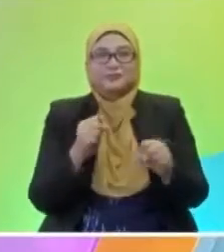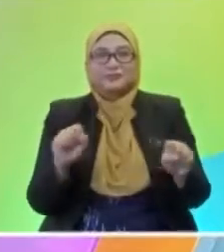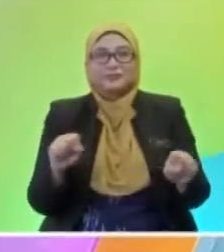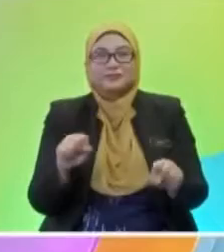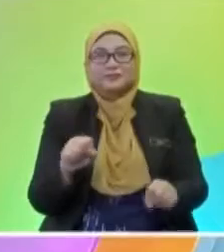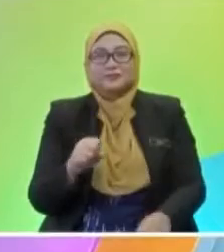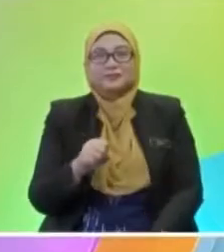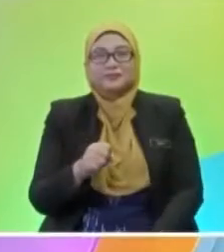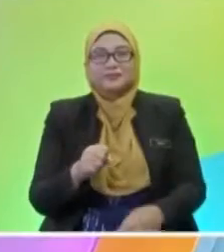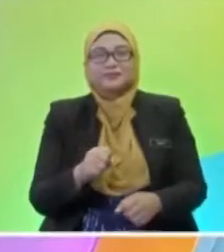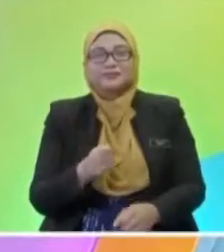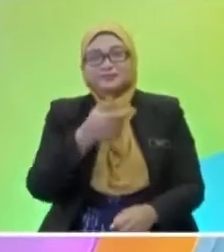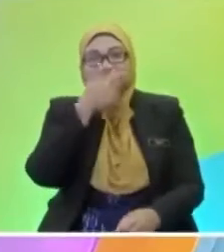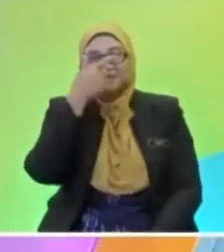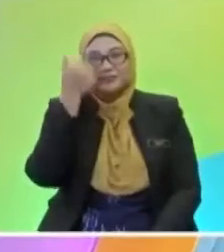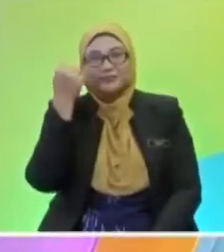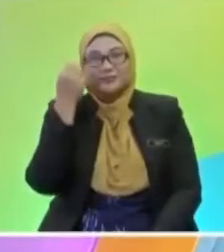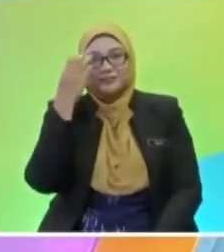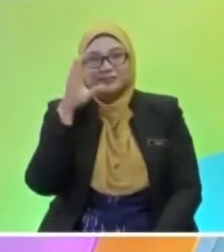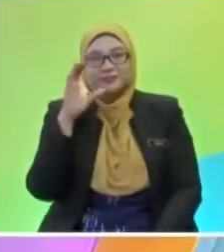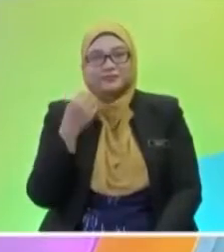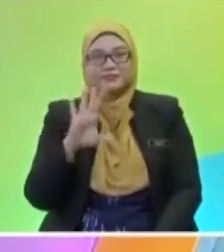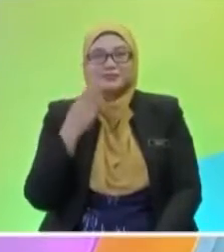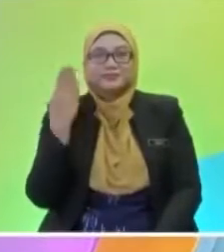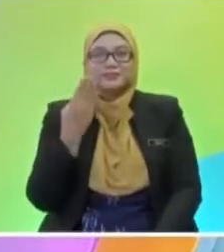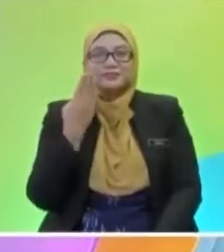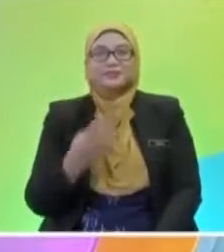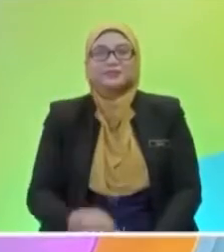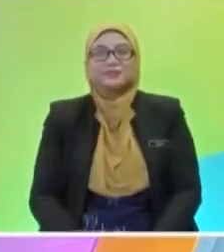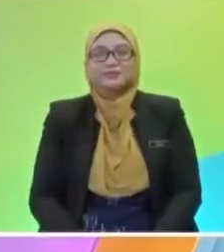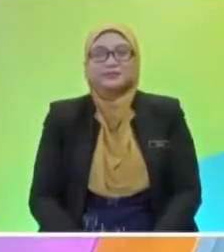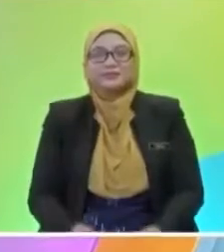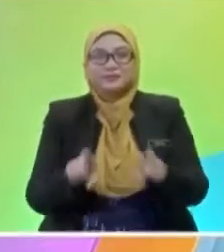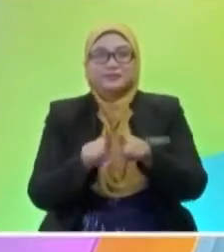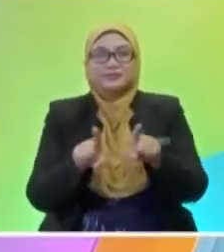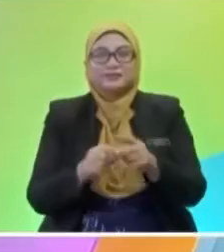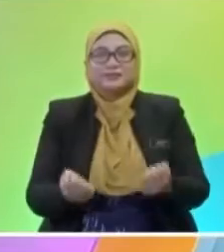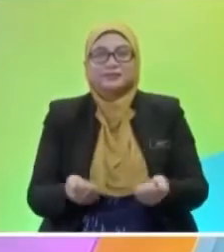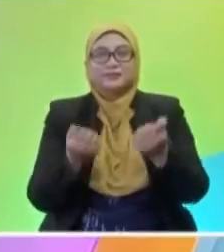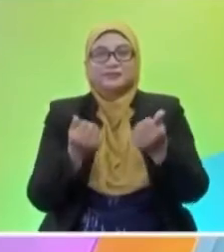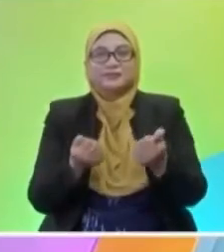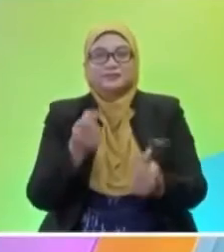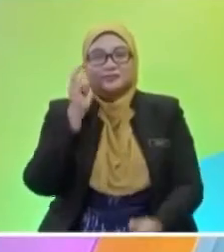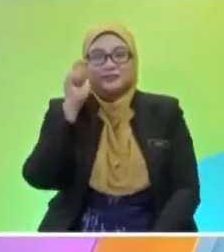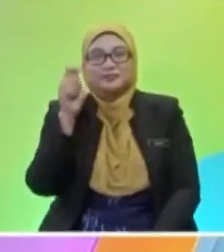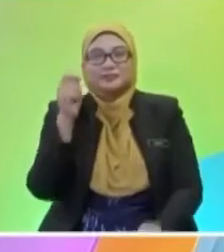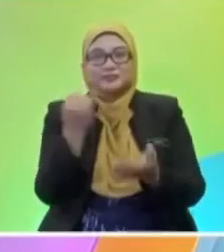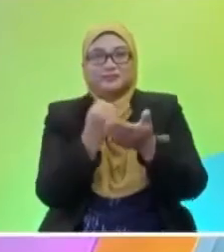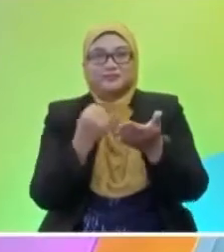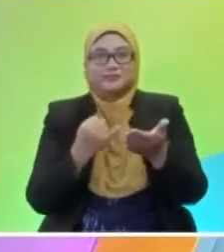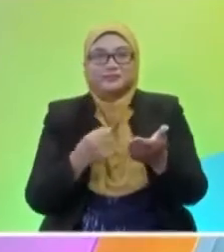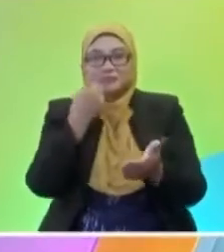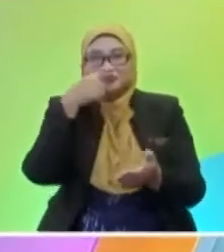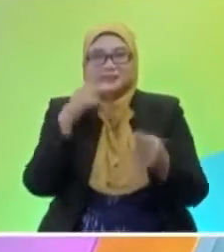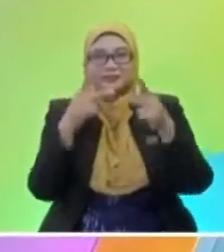cikgu ni. Okey, jadi mari kita sama-sama angkat. Cikgu nak tengok. Okey, jadi ini ialah lakaran yang telah kita untuk kerangka